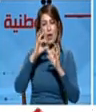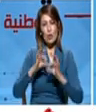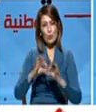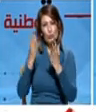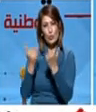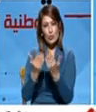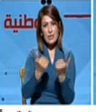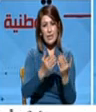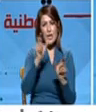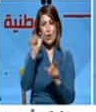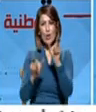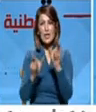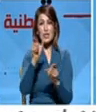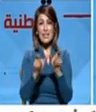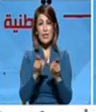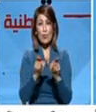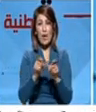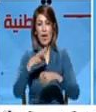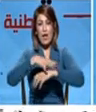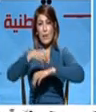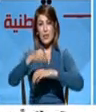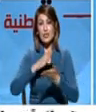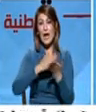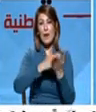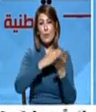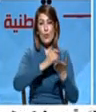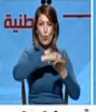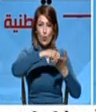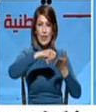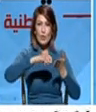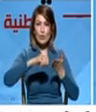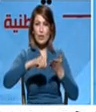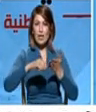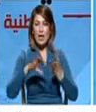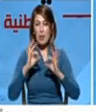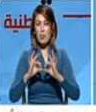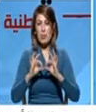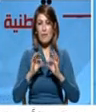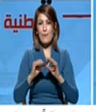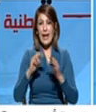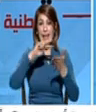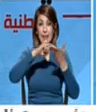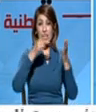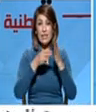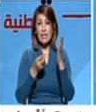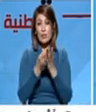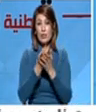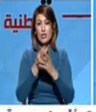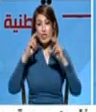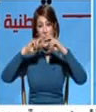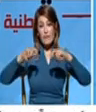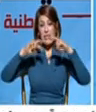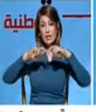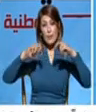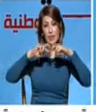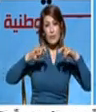الاشخاص اللي سحب الاستماره وعمروها هنالك عمليه تثبت وتقاطع بتصير